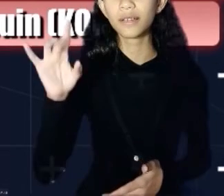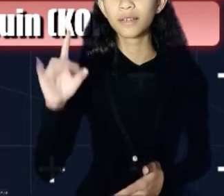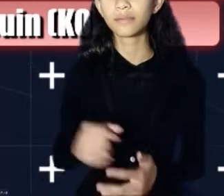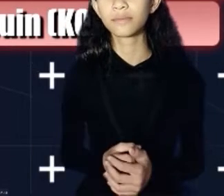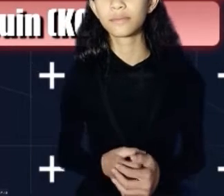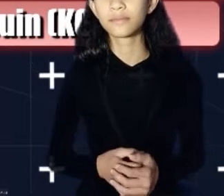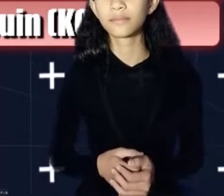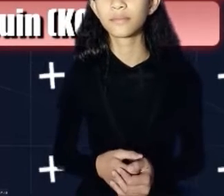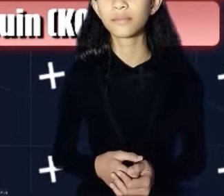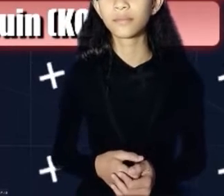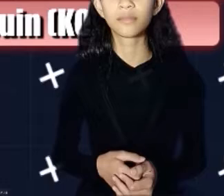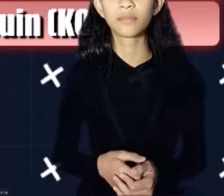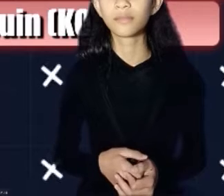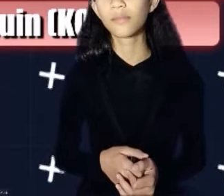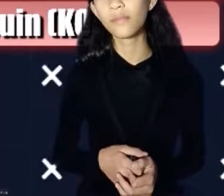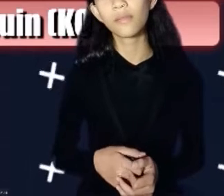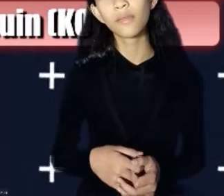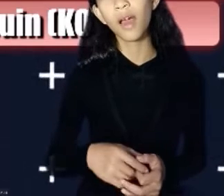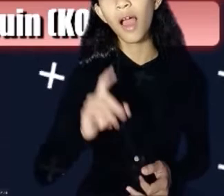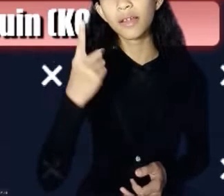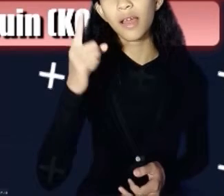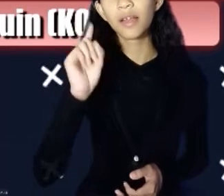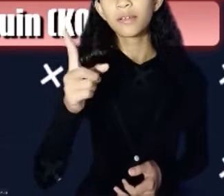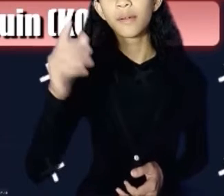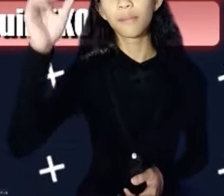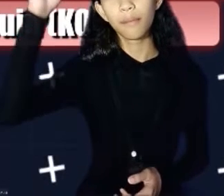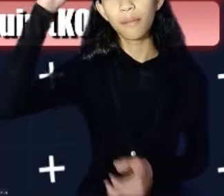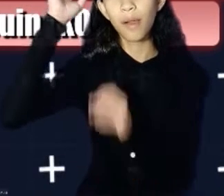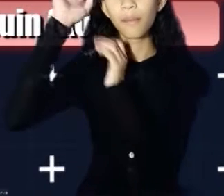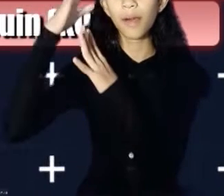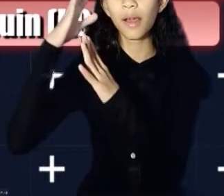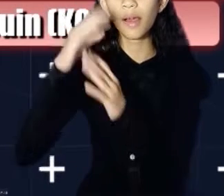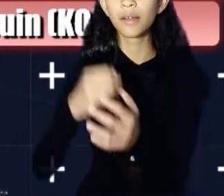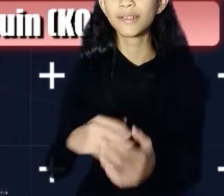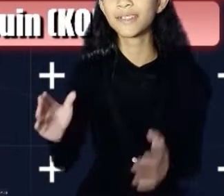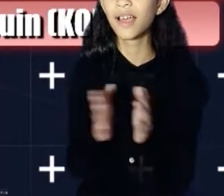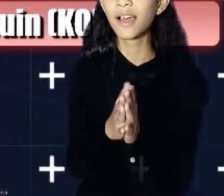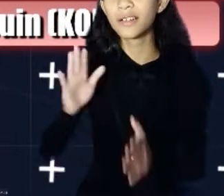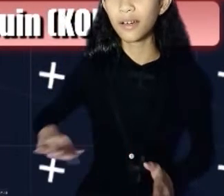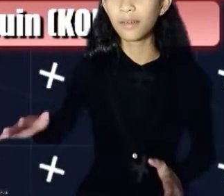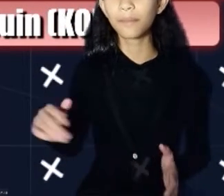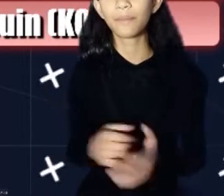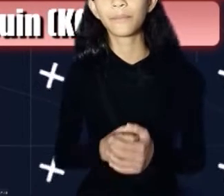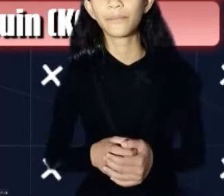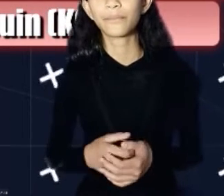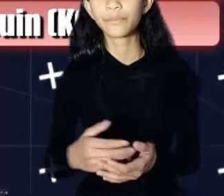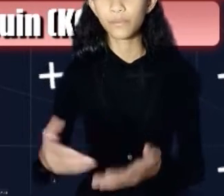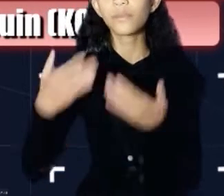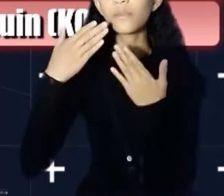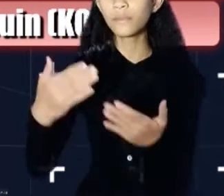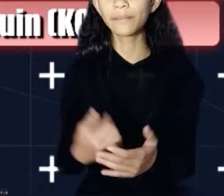Minggu depan pendeta atau kita coba translatenya terima kasih terima kasih untuk